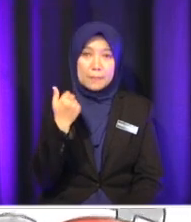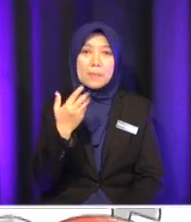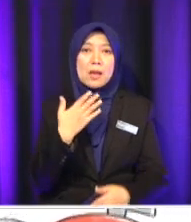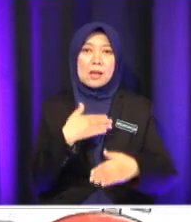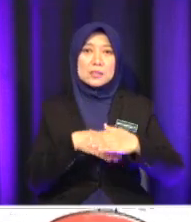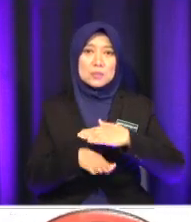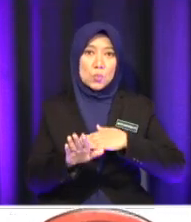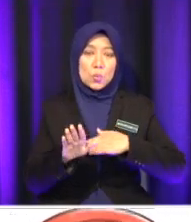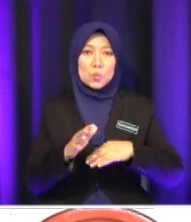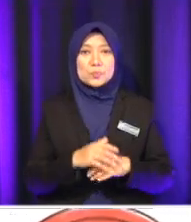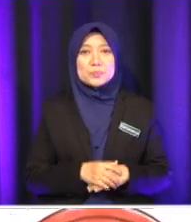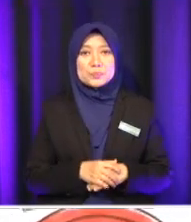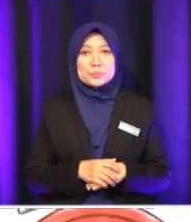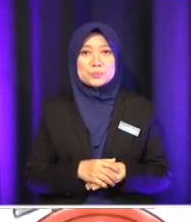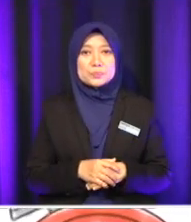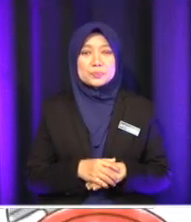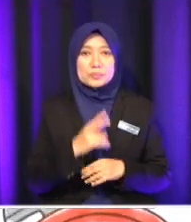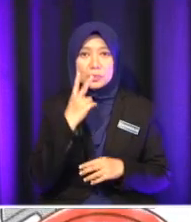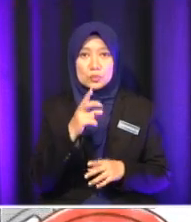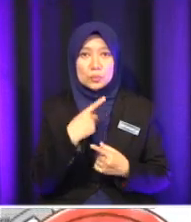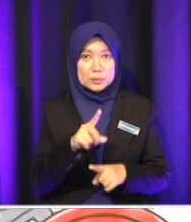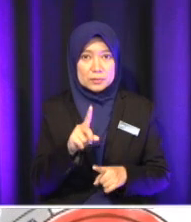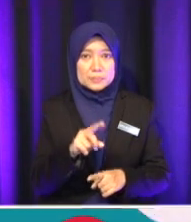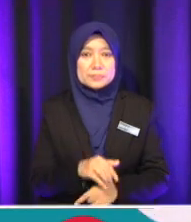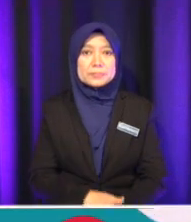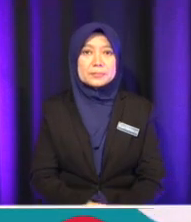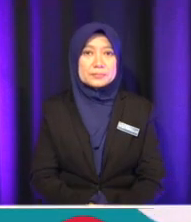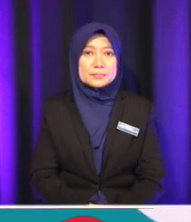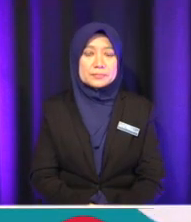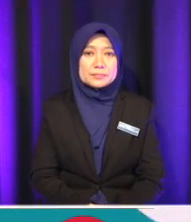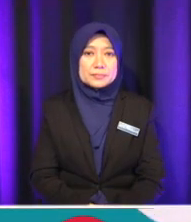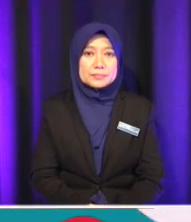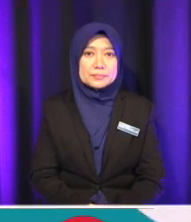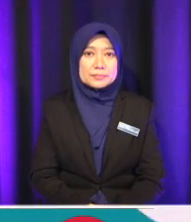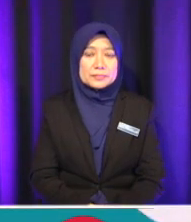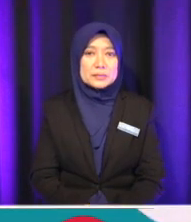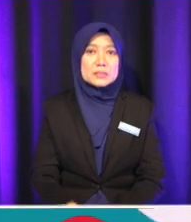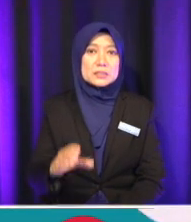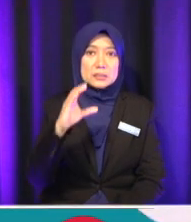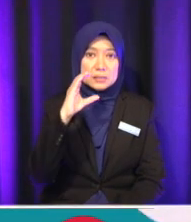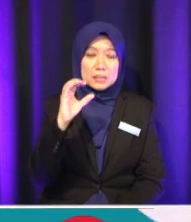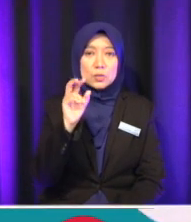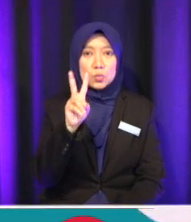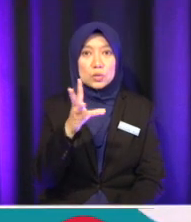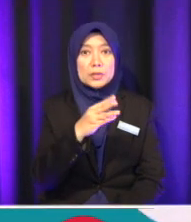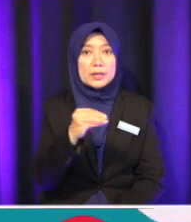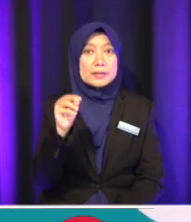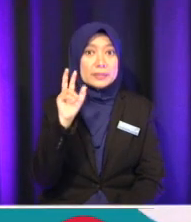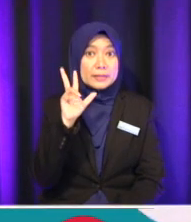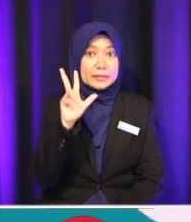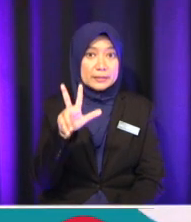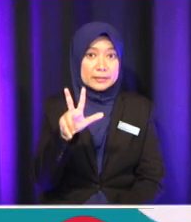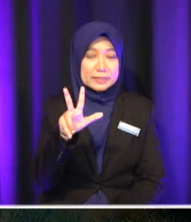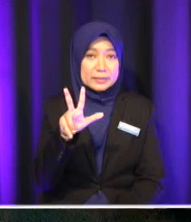Oke kita lihat jawabannya Oke jawabannya si dua dan tiga